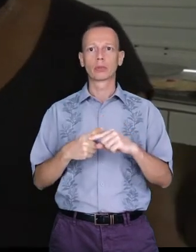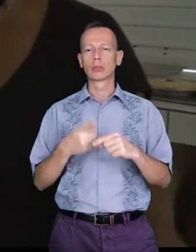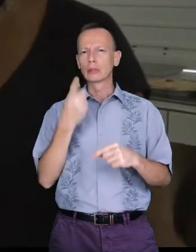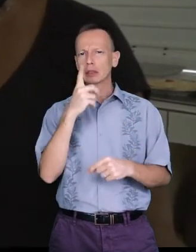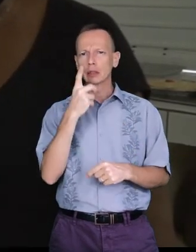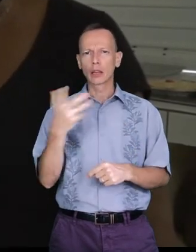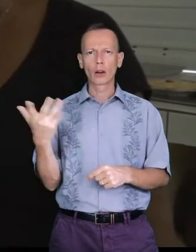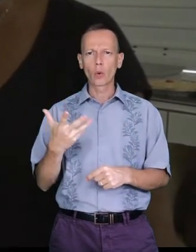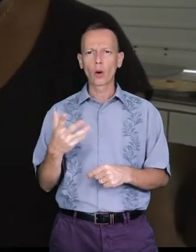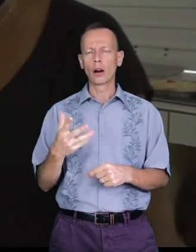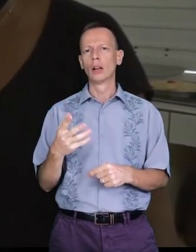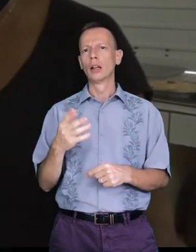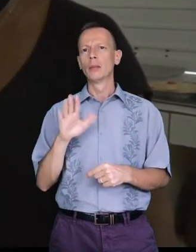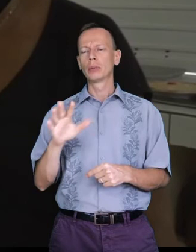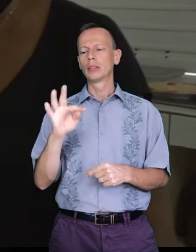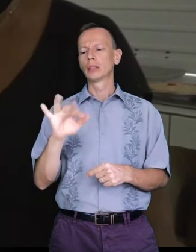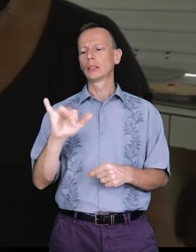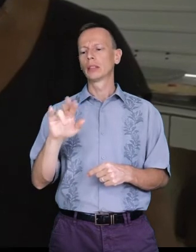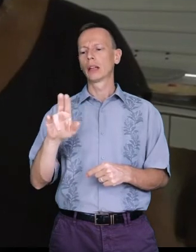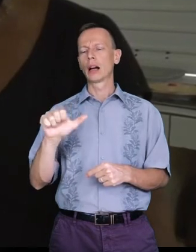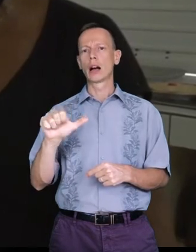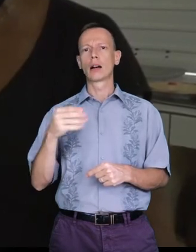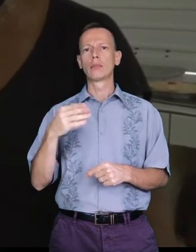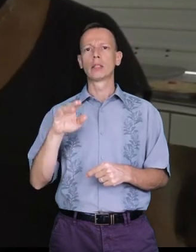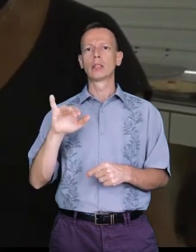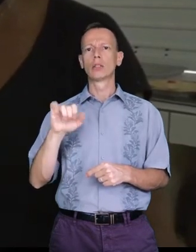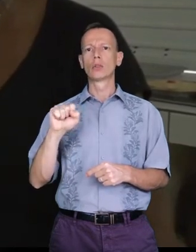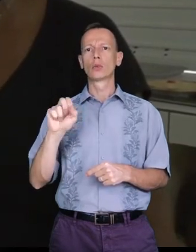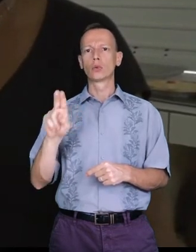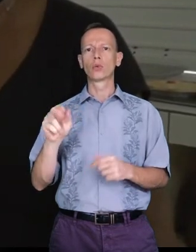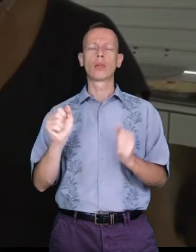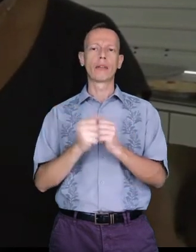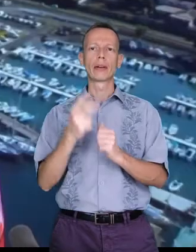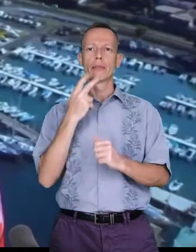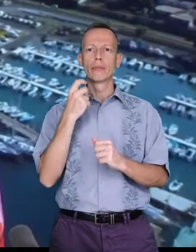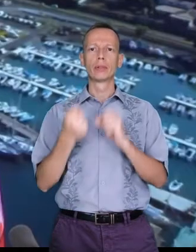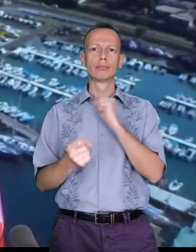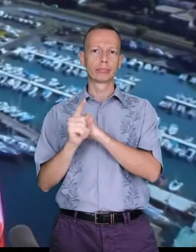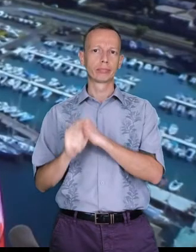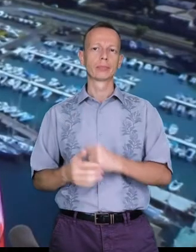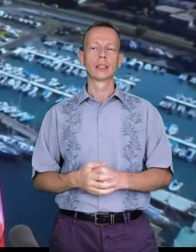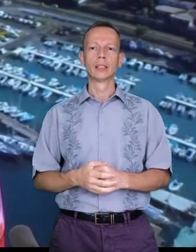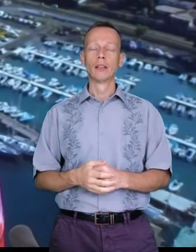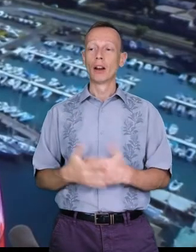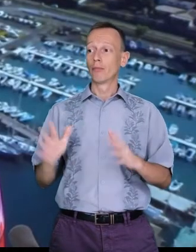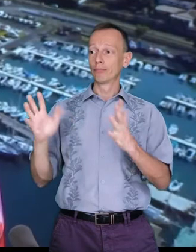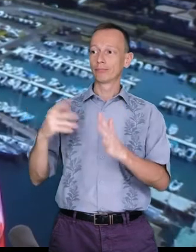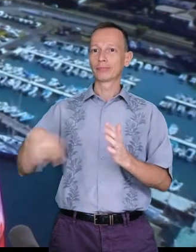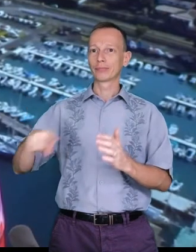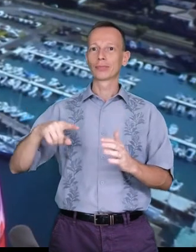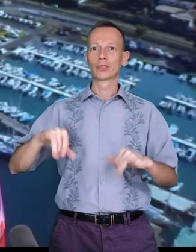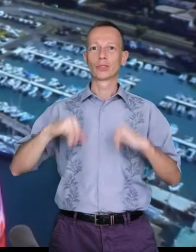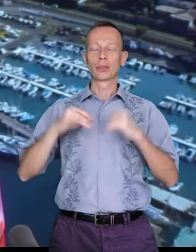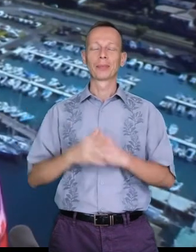et en dessert on a fait un tiramisu aux fruits exotiques. Oui, un grand faïteto à tous ces jeunes.